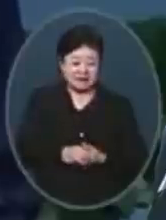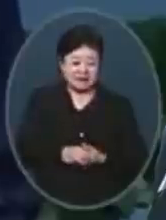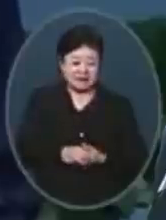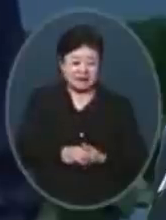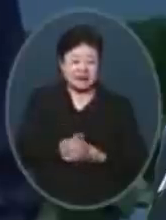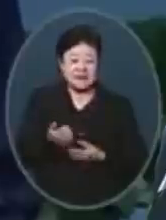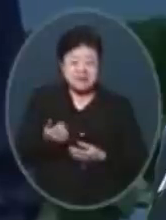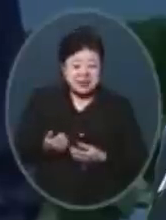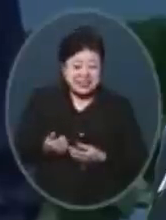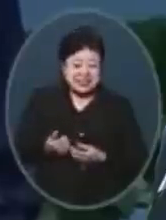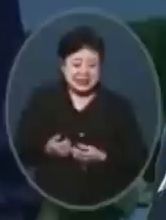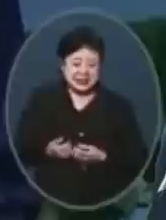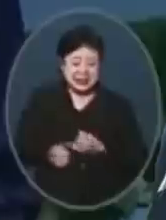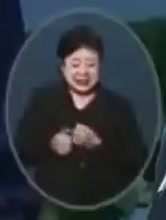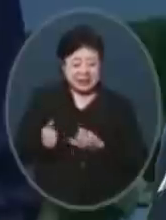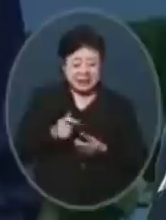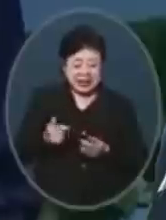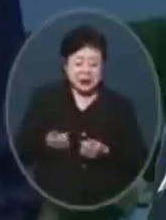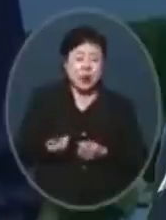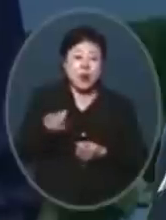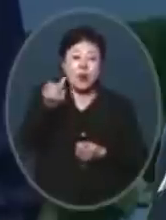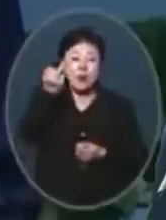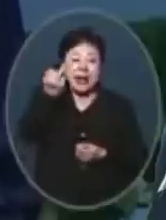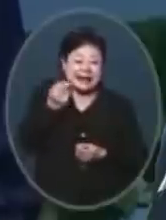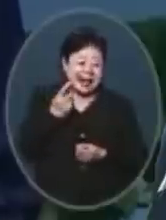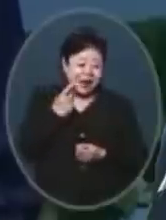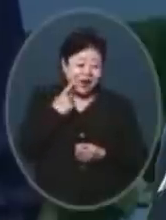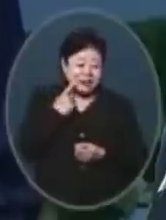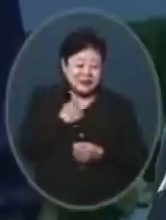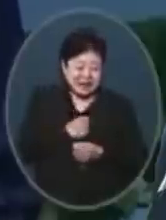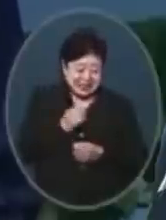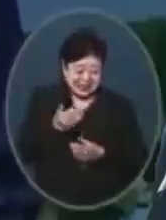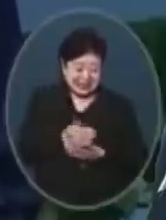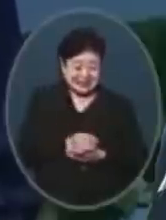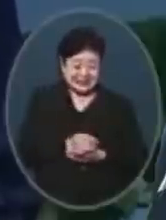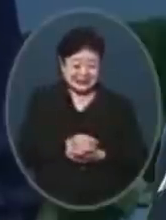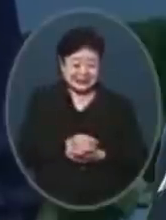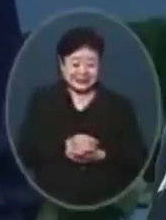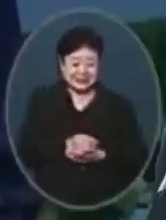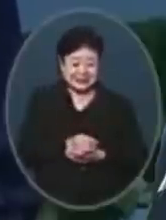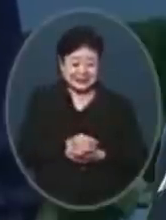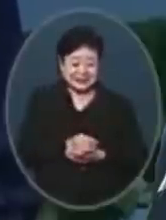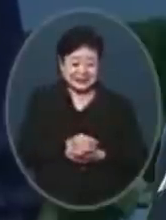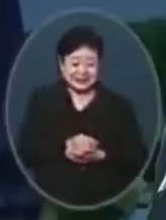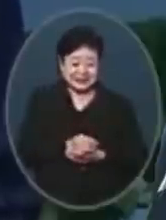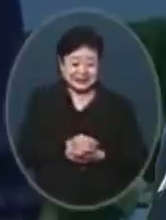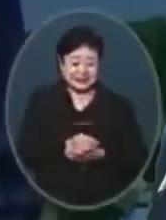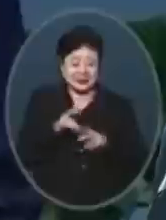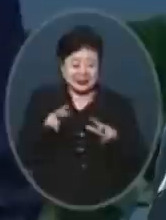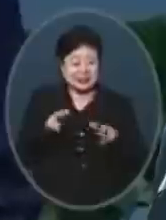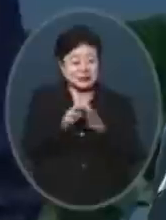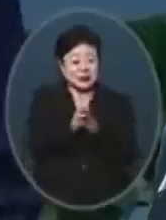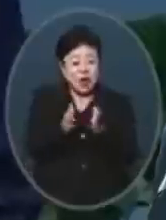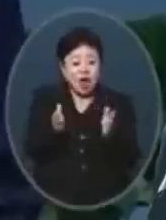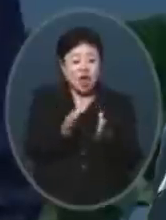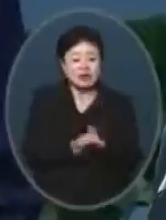선두를 서서 그런 시험에 들지 않도록 해야 되겠다. 이제부터는